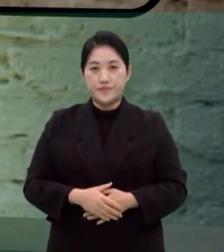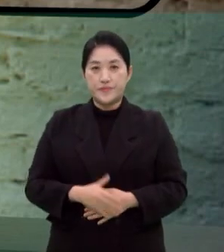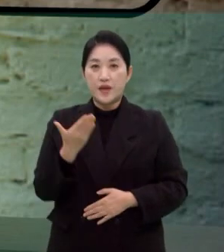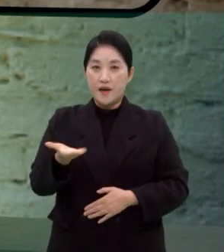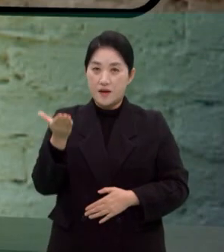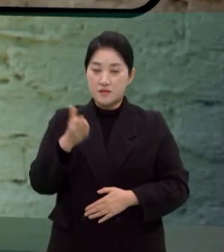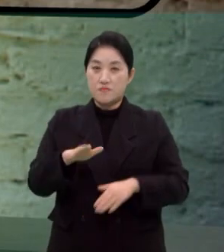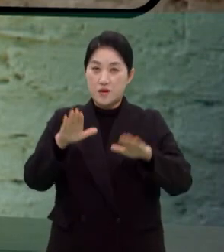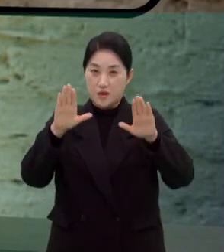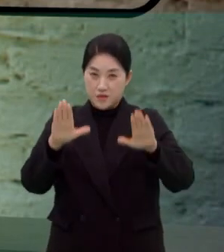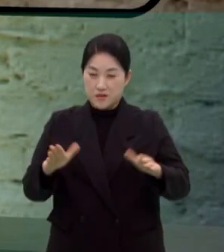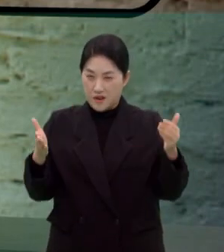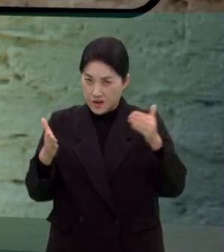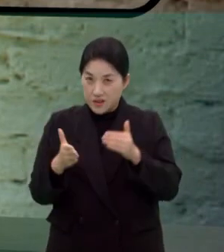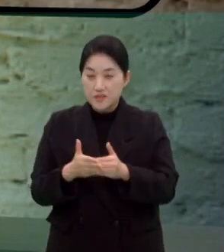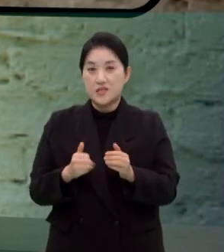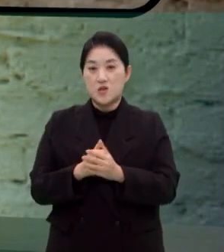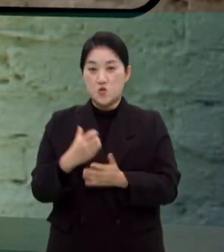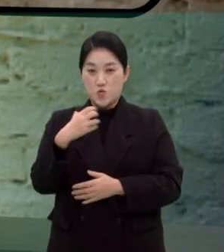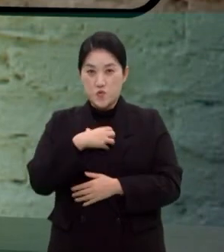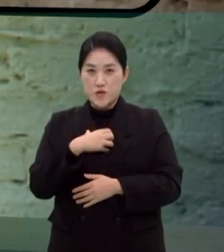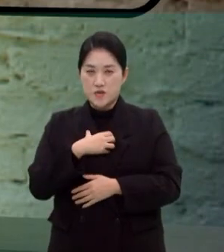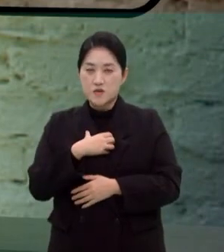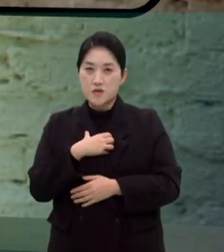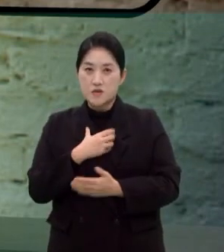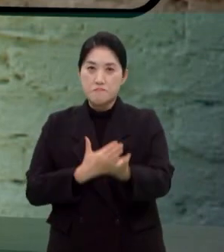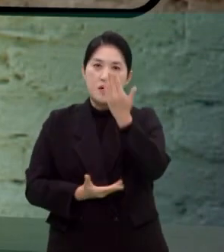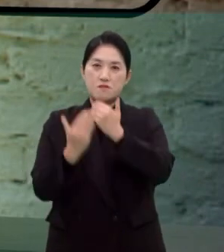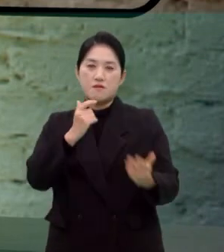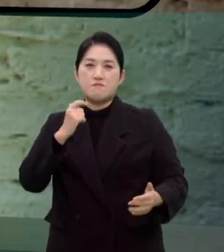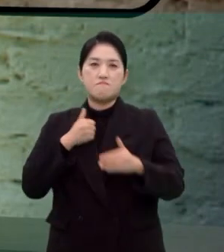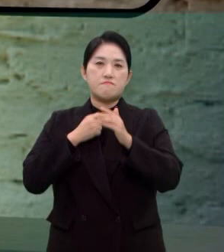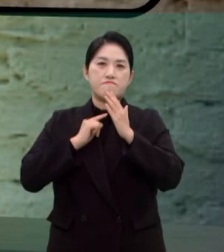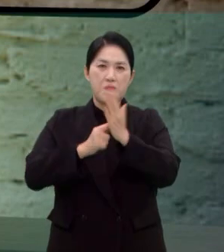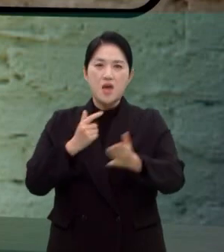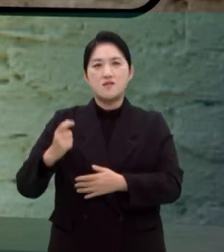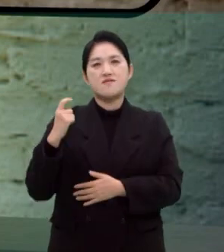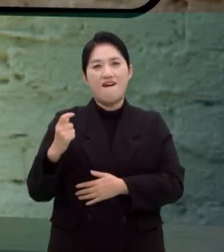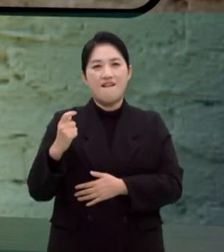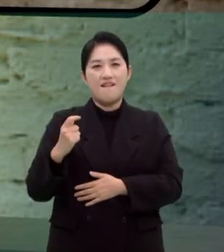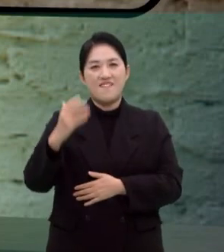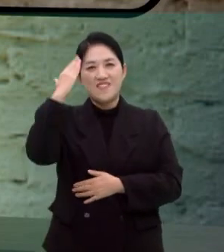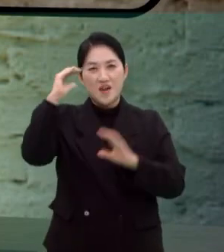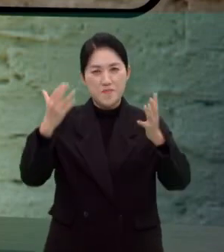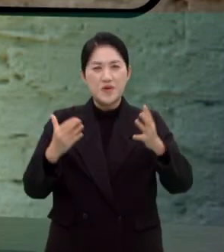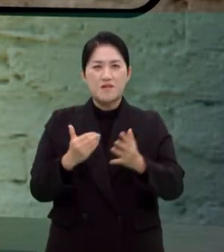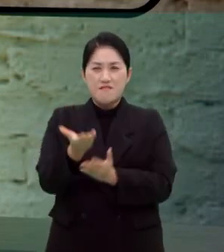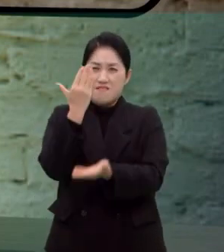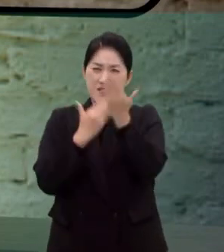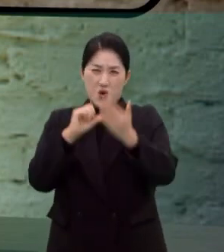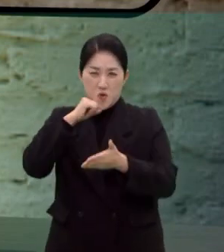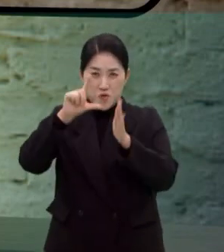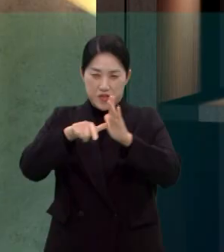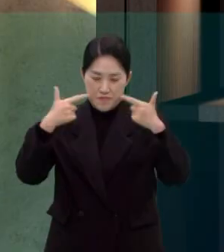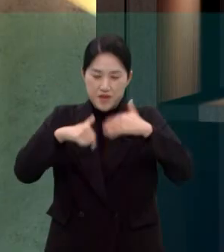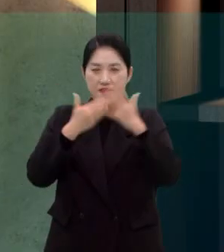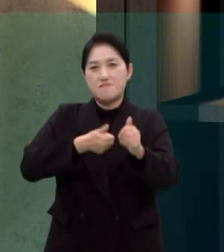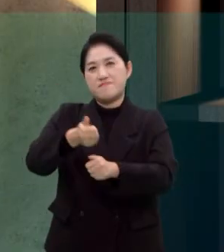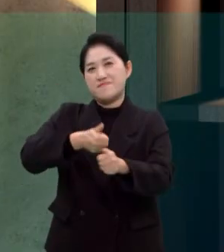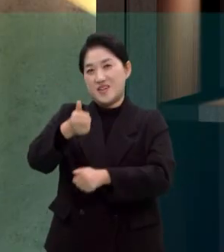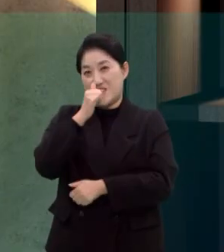하지만 오늘날까지 위기에 강한 우리 대한민국은 많은 어려움을 극복해 왔습니다.